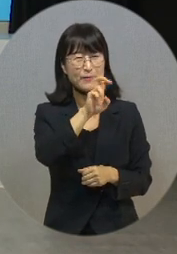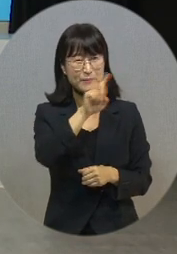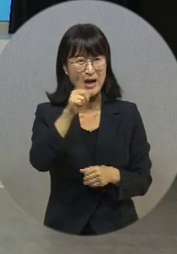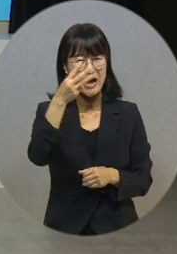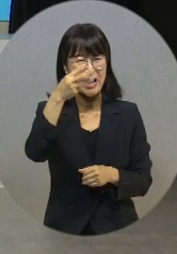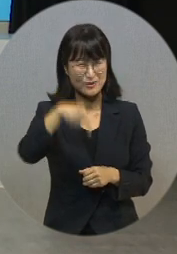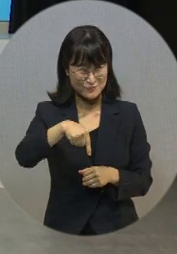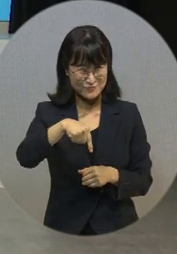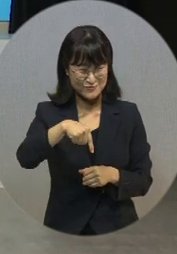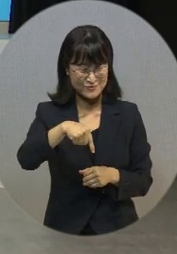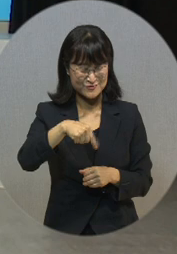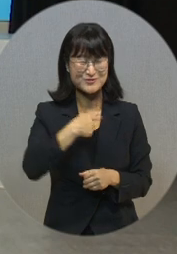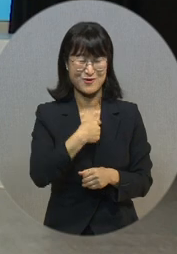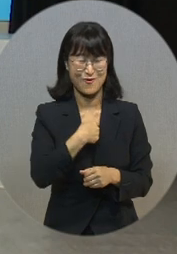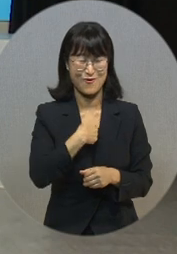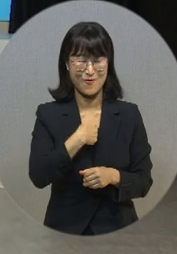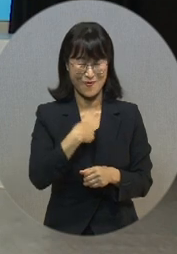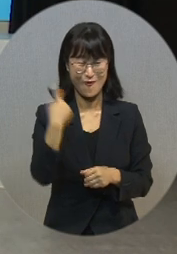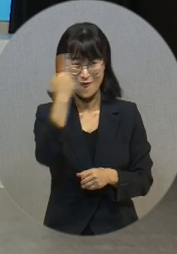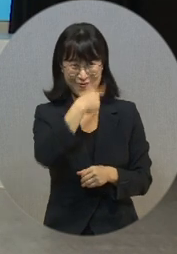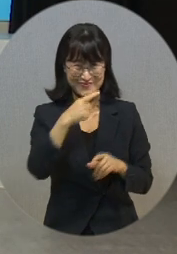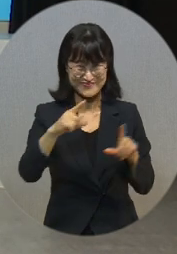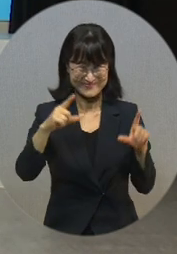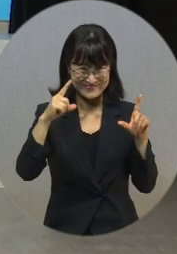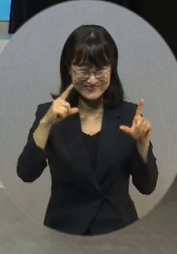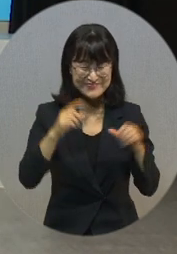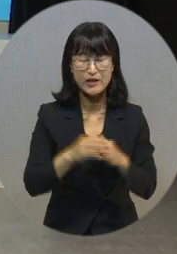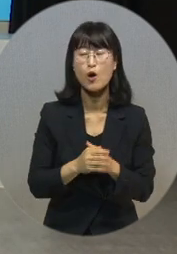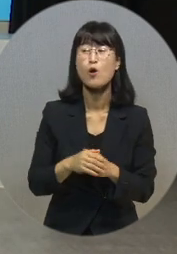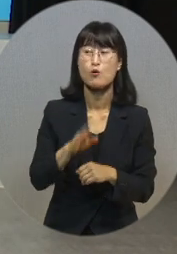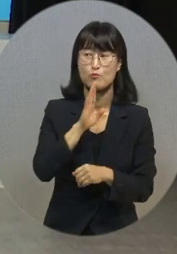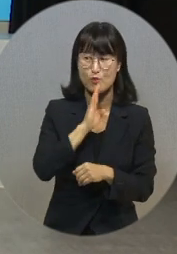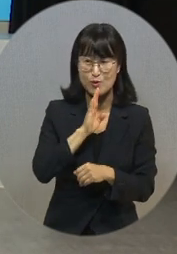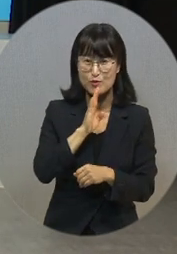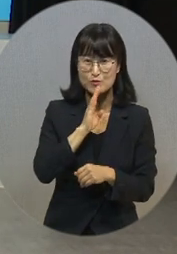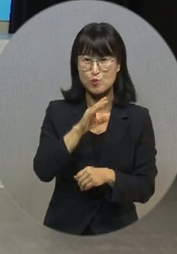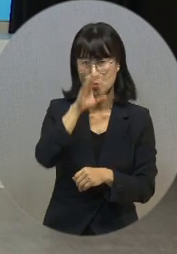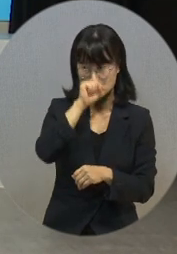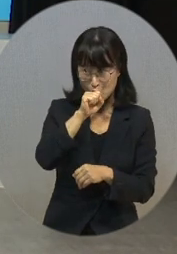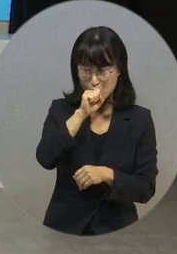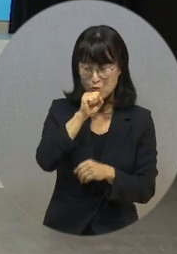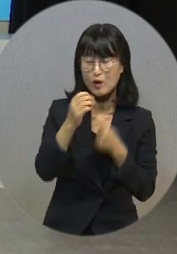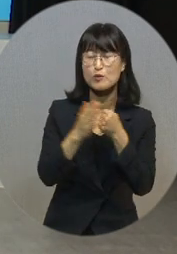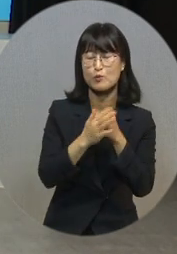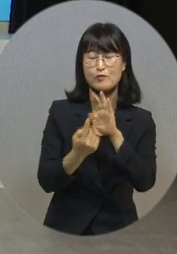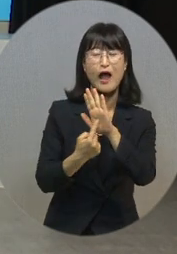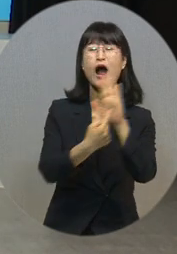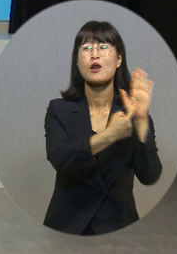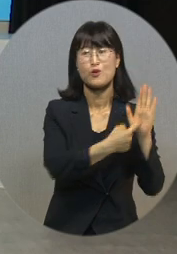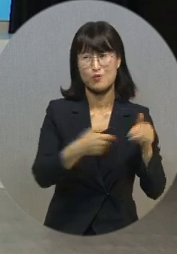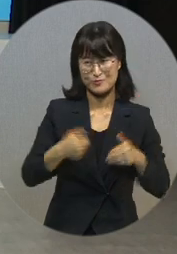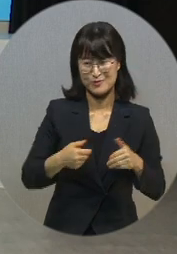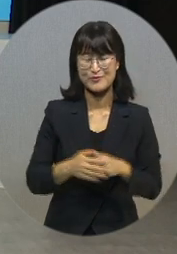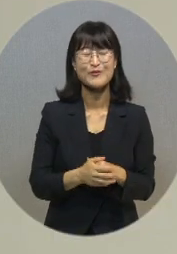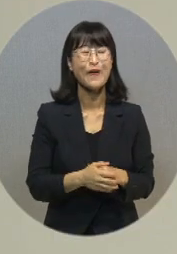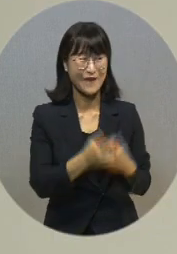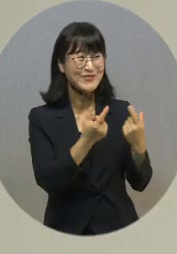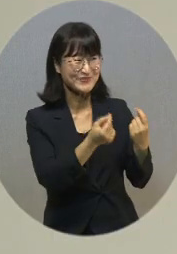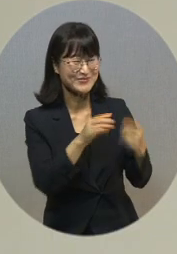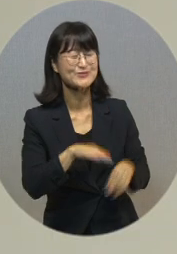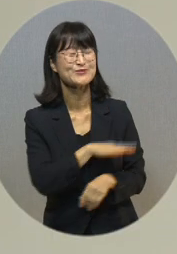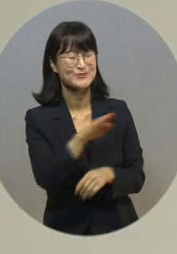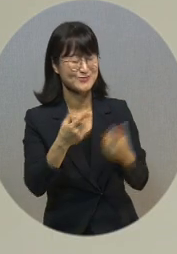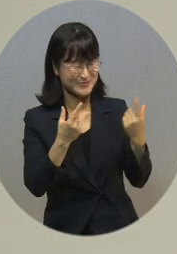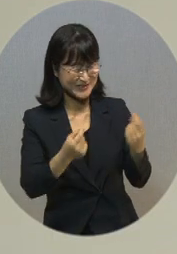주셨어요. 네네. 좋은 TV는 알려야죠. 아유, 감사합니다. 저희들 열심히 또 홍보하겠습니다. 네, 응원합니다. 지금